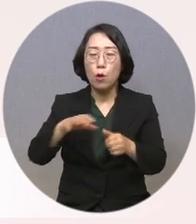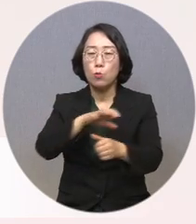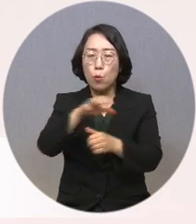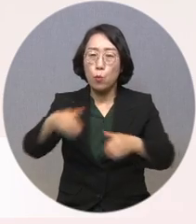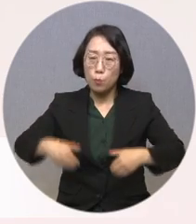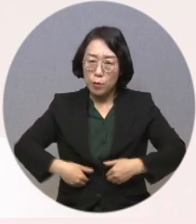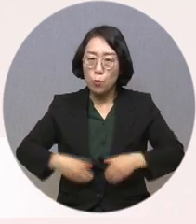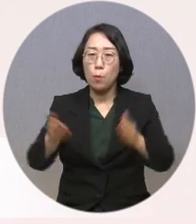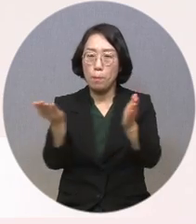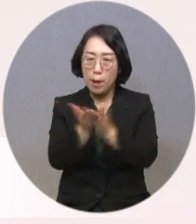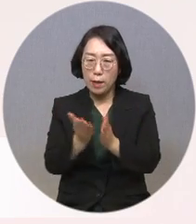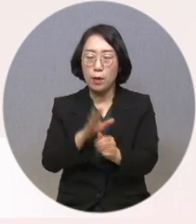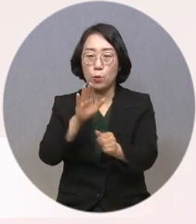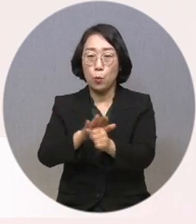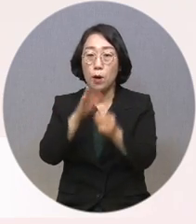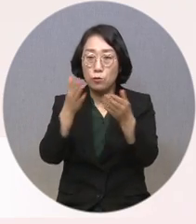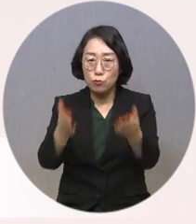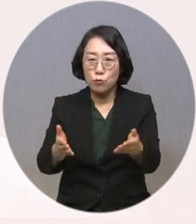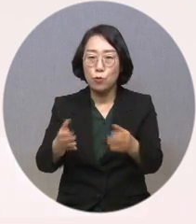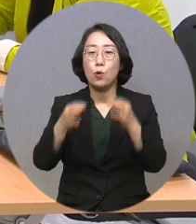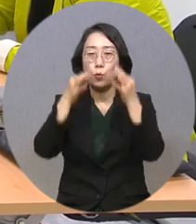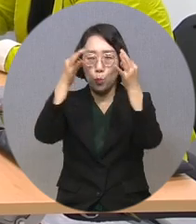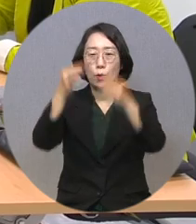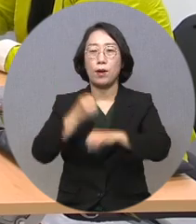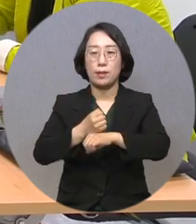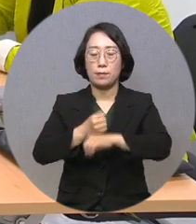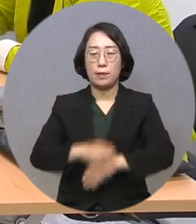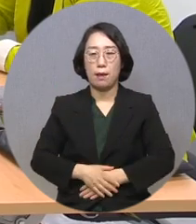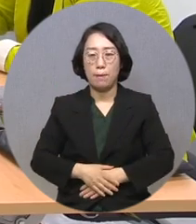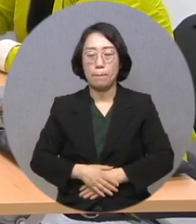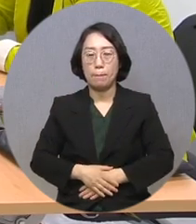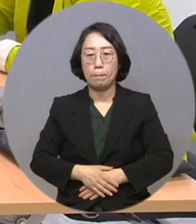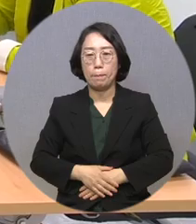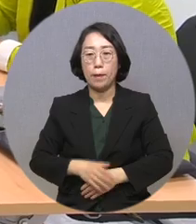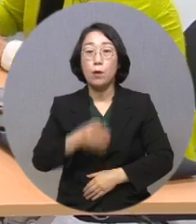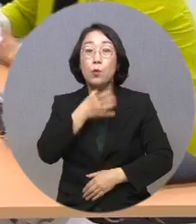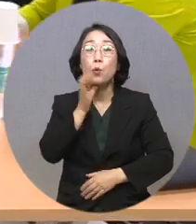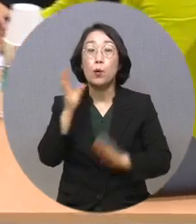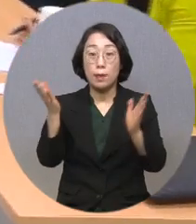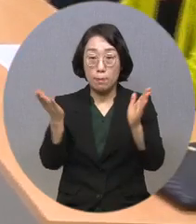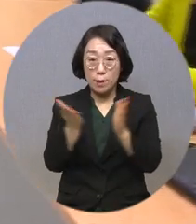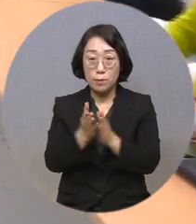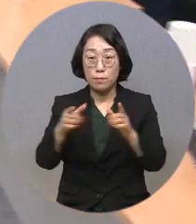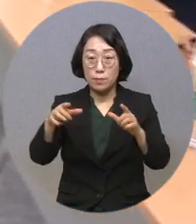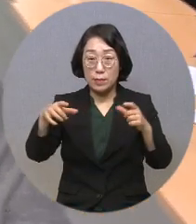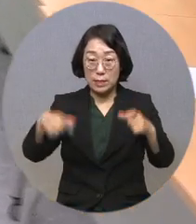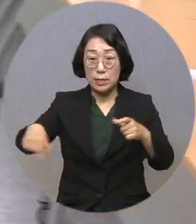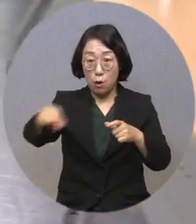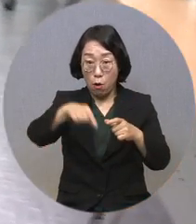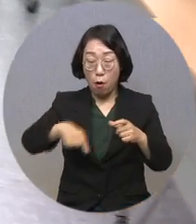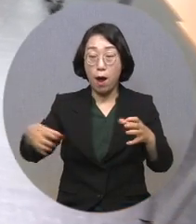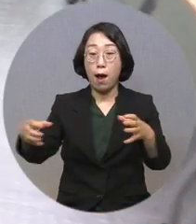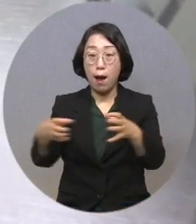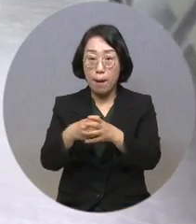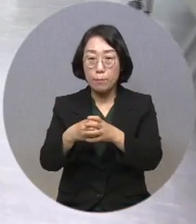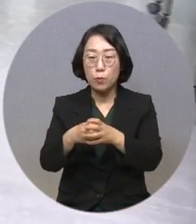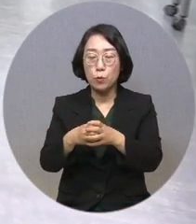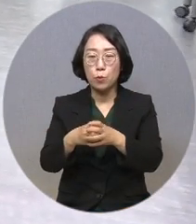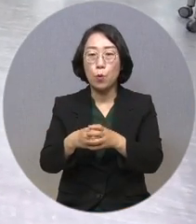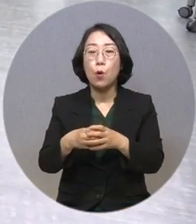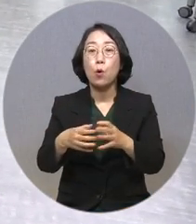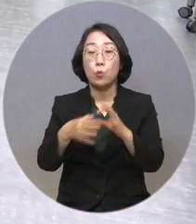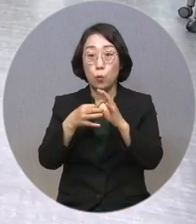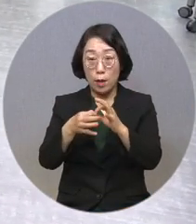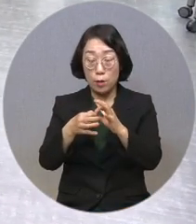돌봄을 해소할 수 있도록 최선을 다하겠습니다. 감사합니다. 노인 맞춤 돌봄과 지역 통합 돌봄, 장기 요양 등 노인 관련